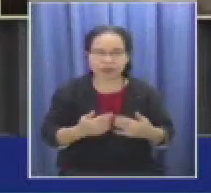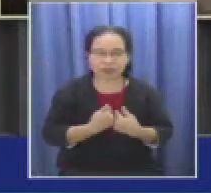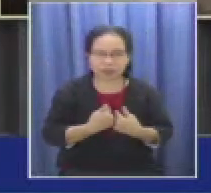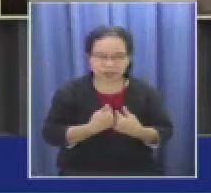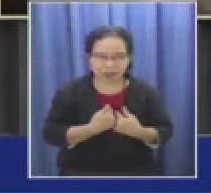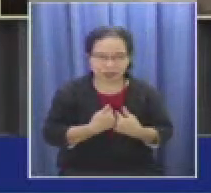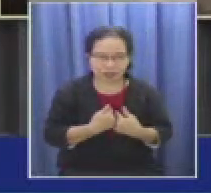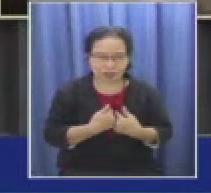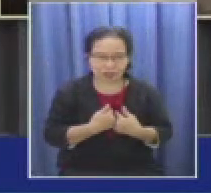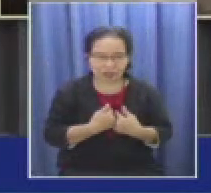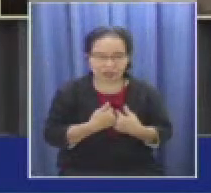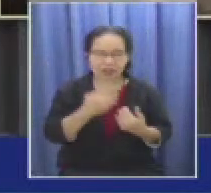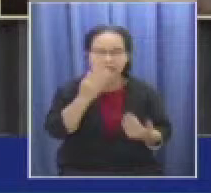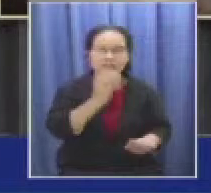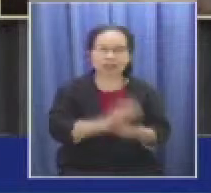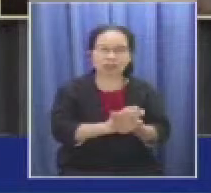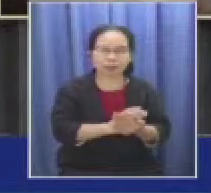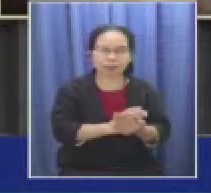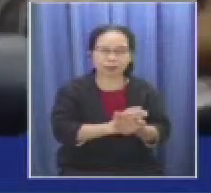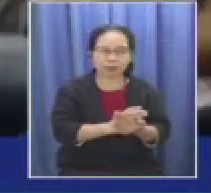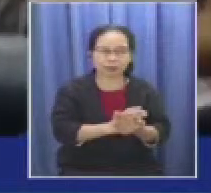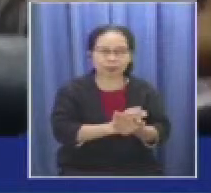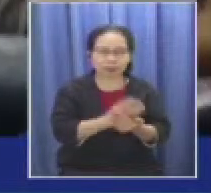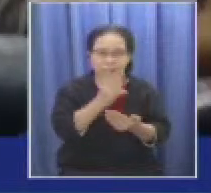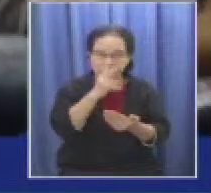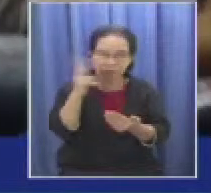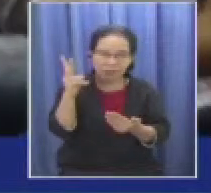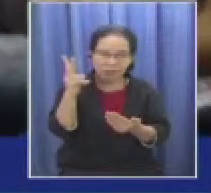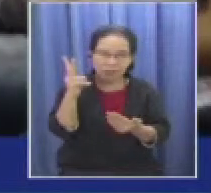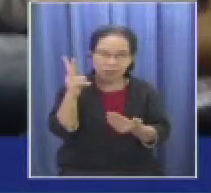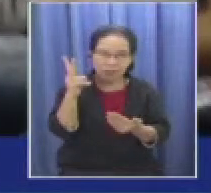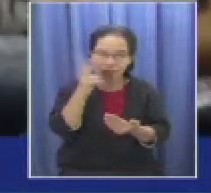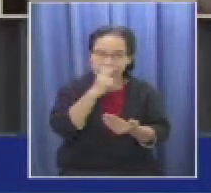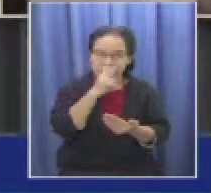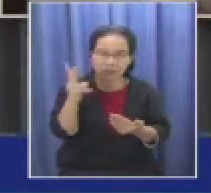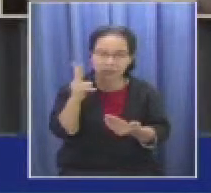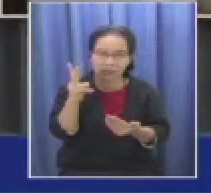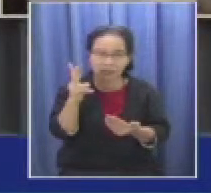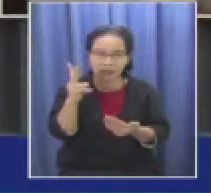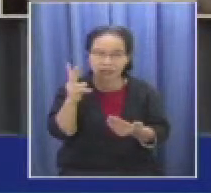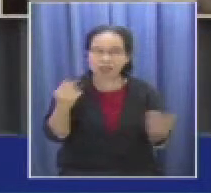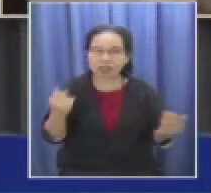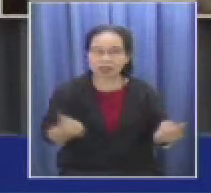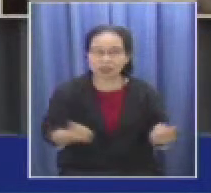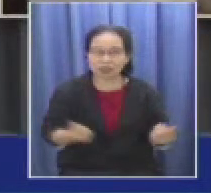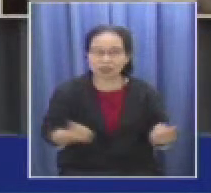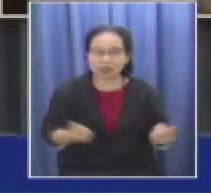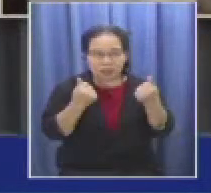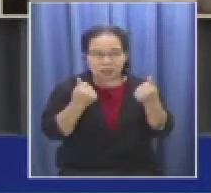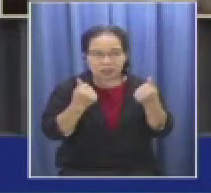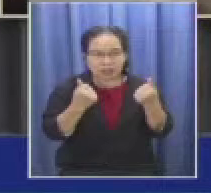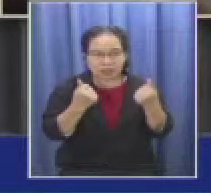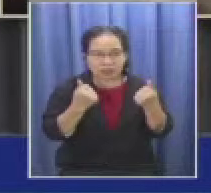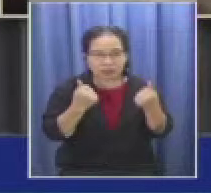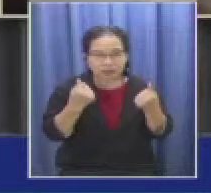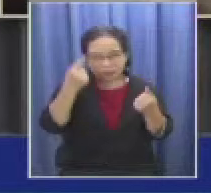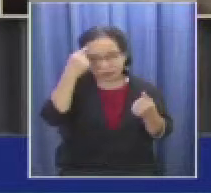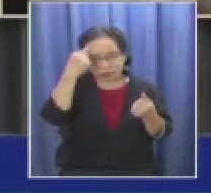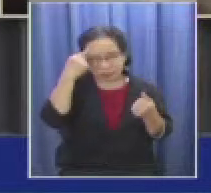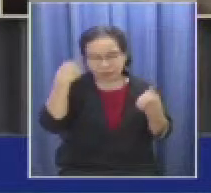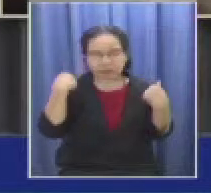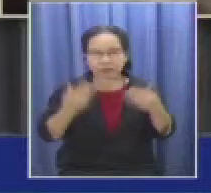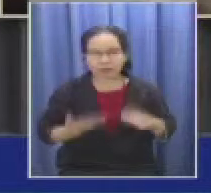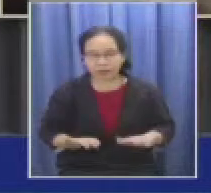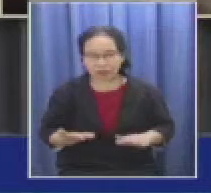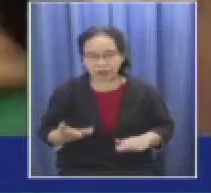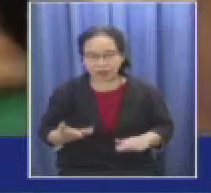de ni mia ye ni na bra me hunu ye no me hunu se dade bi fia bi efa aka mba wo makide me tie